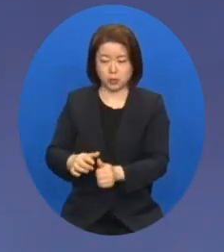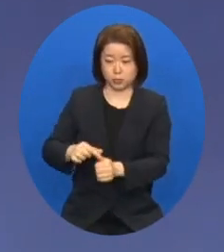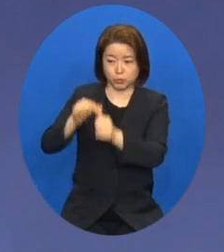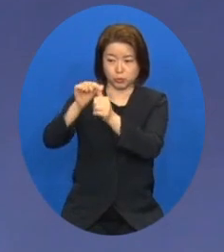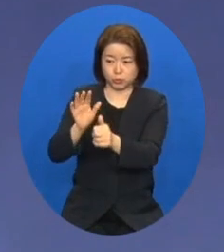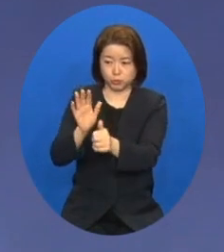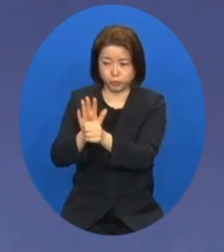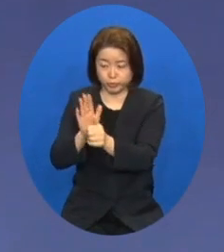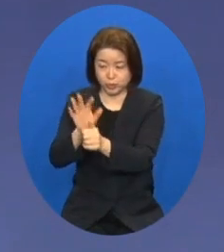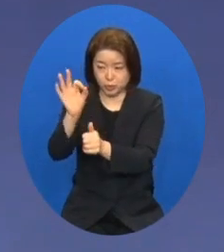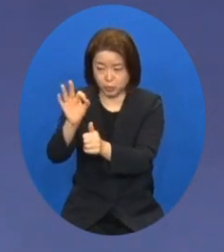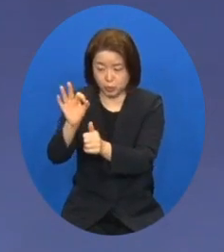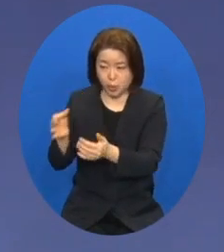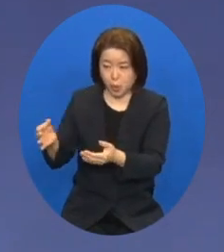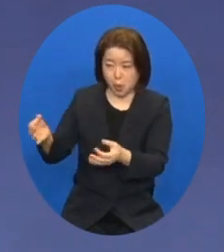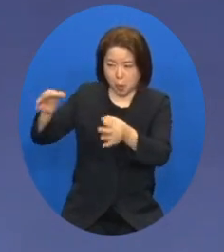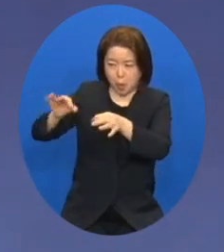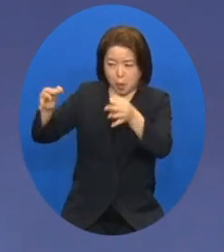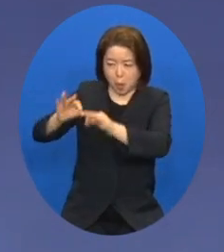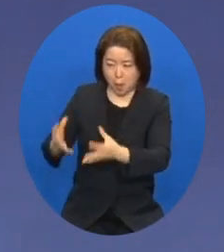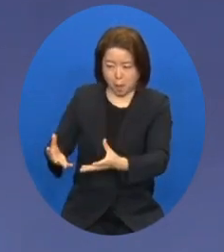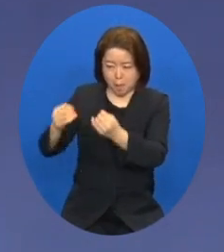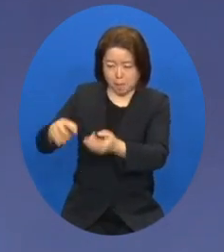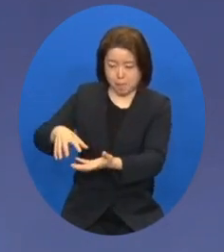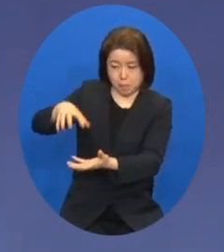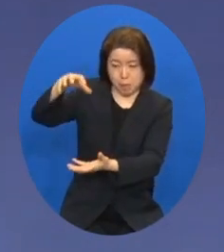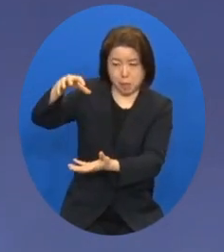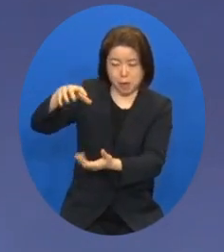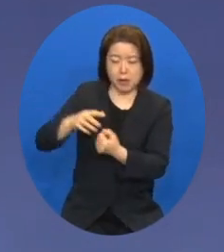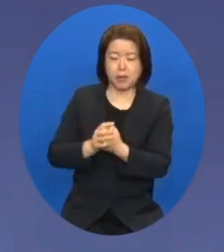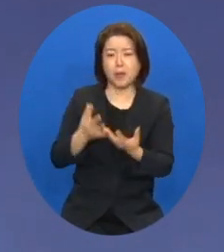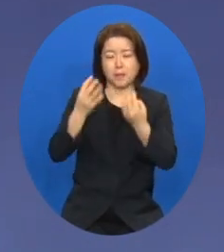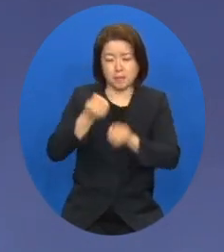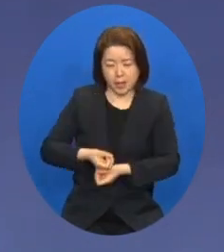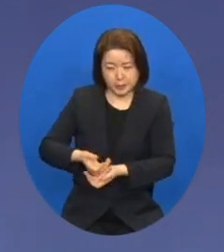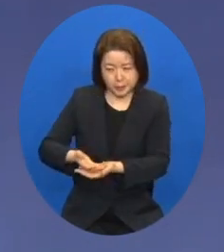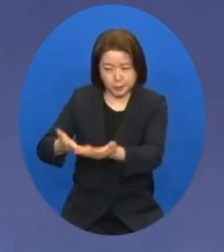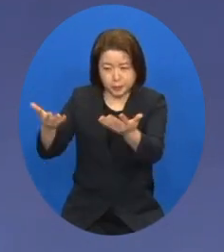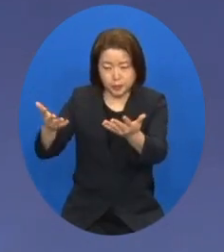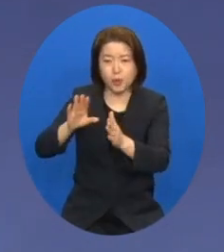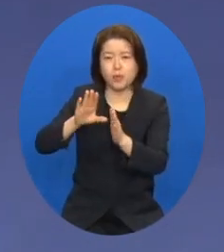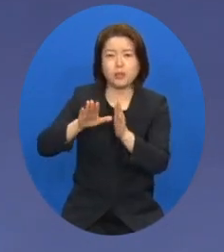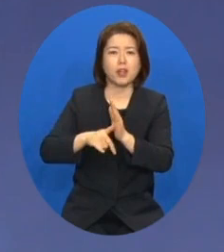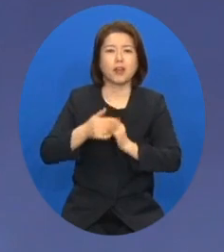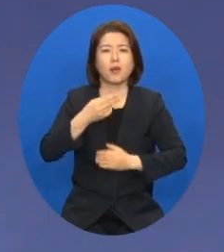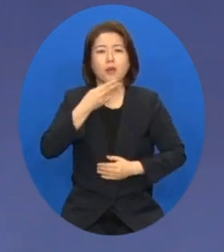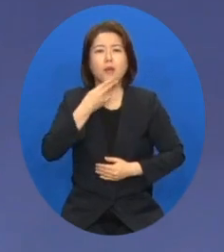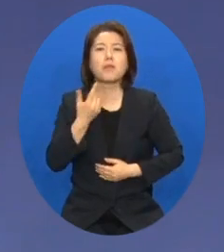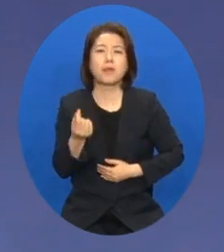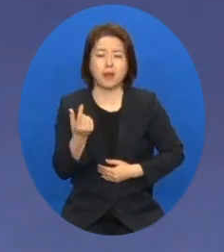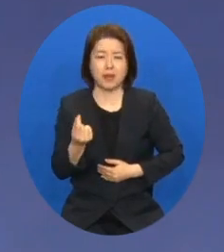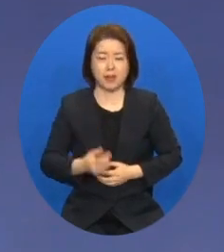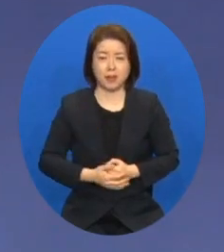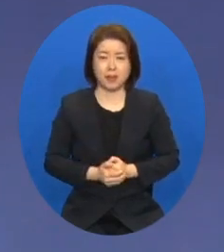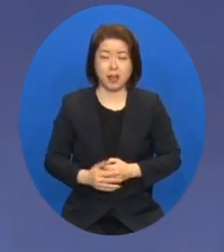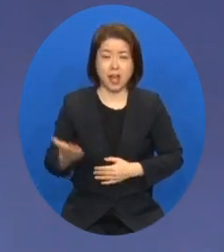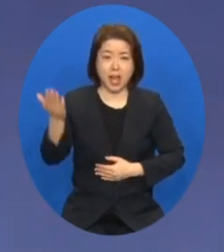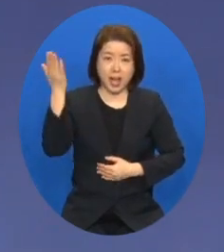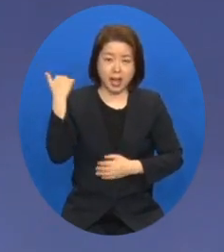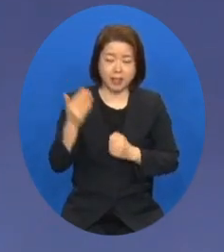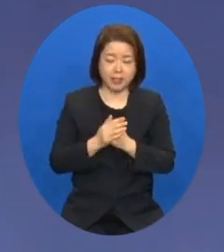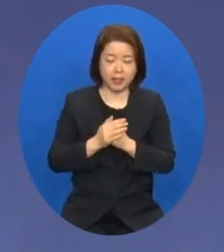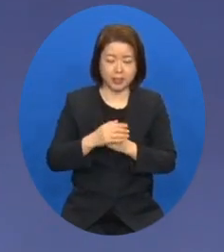들어온 에 그리고 이렇게 많이 흘려 보내 내가 없었을 겁니다 지난